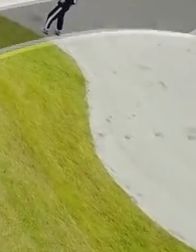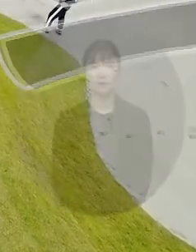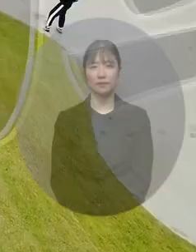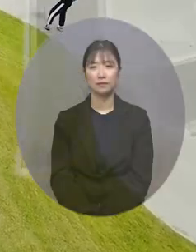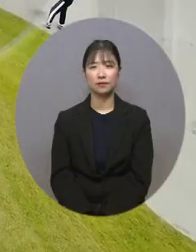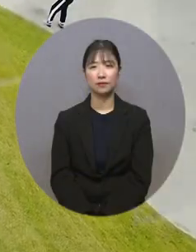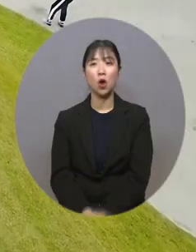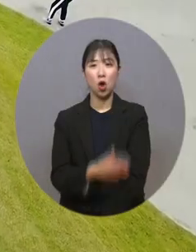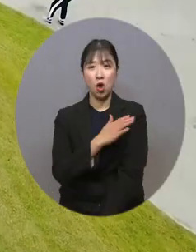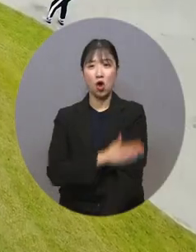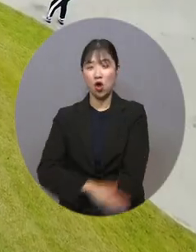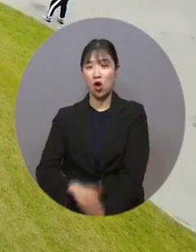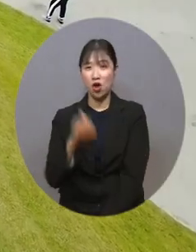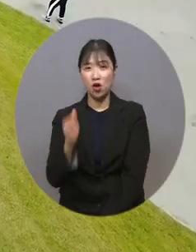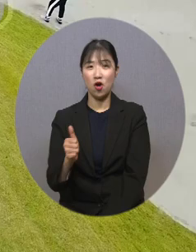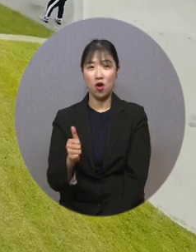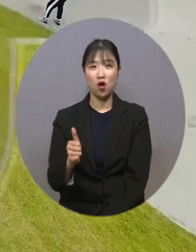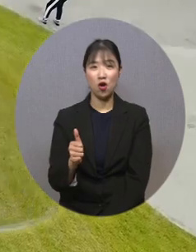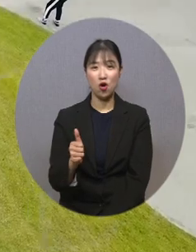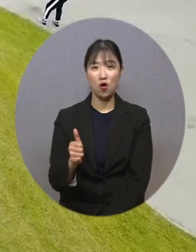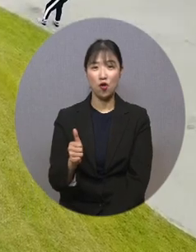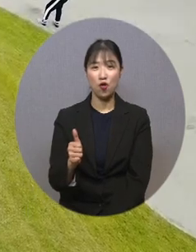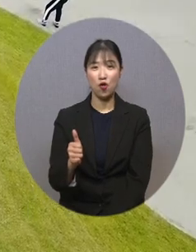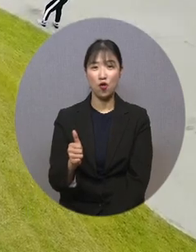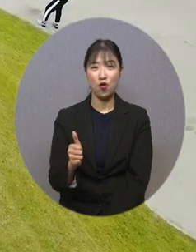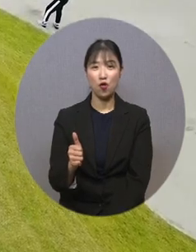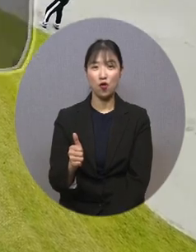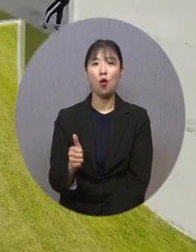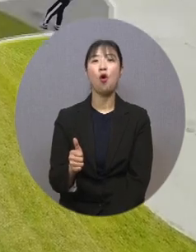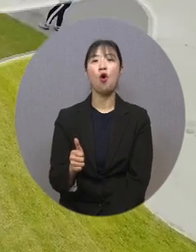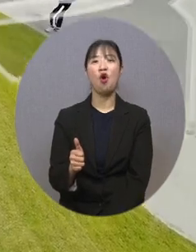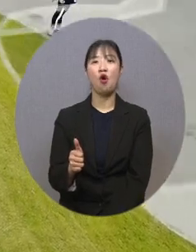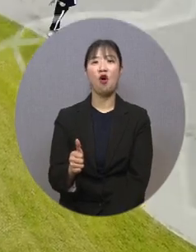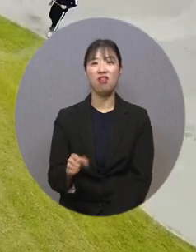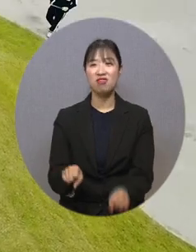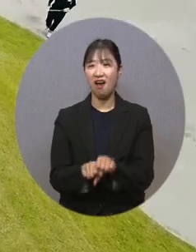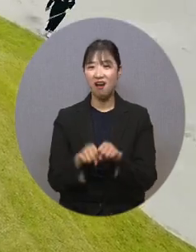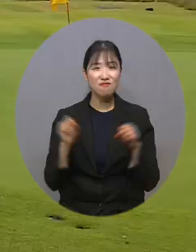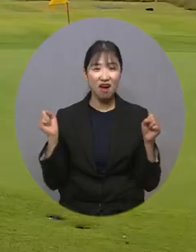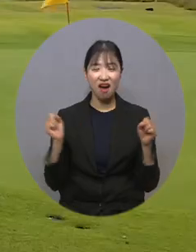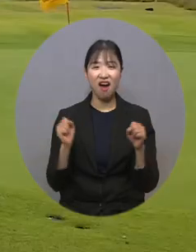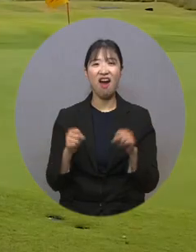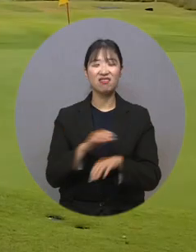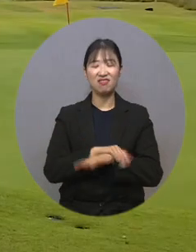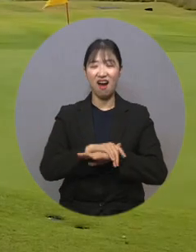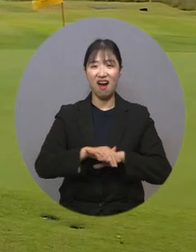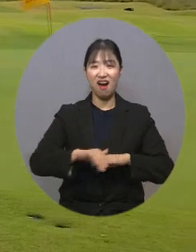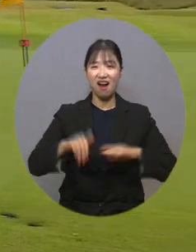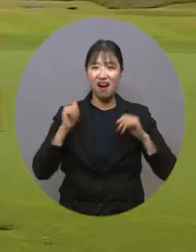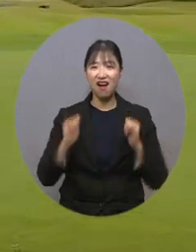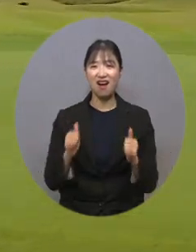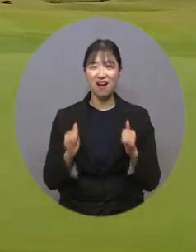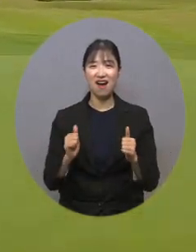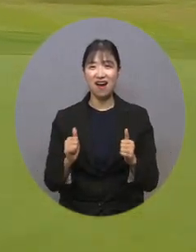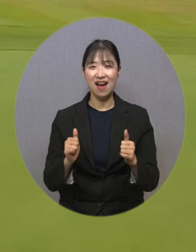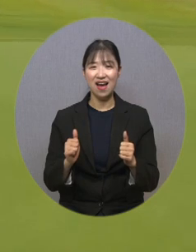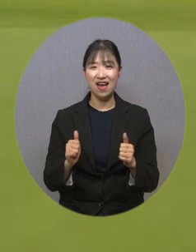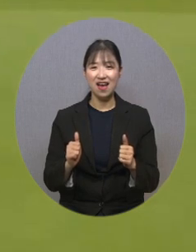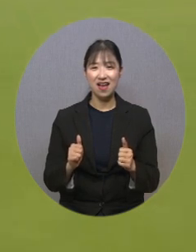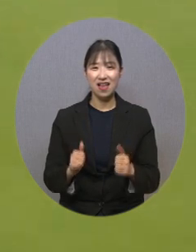나이스, 우와. 나이스. 백스핀. 굿샷, 굿샷. 대박. 잘 쳤다. 나이스, 우와.